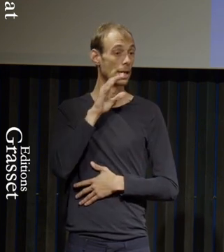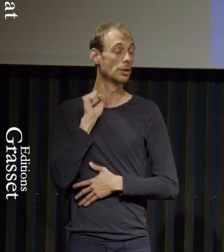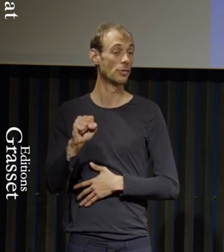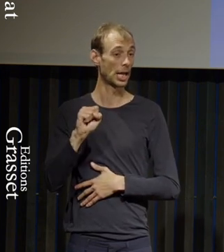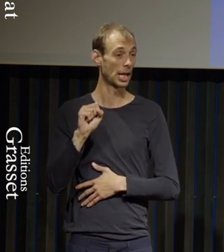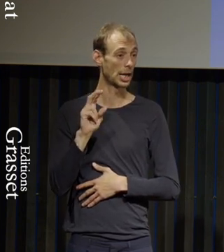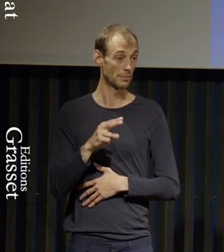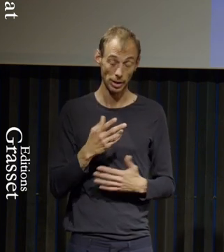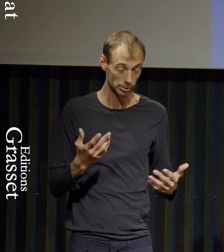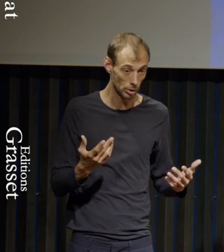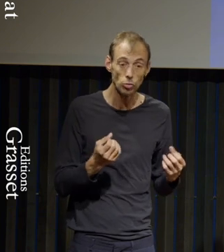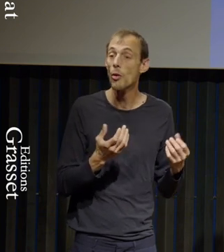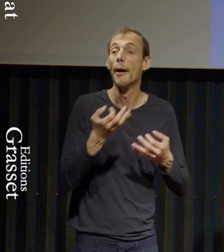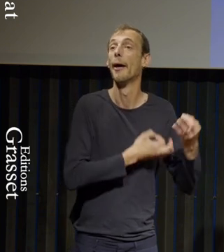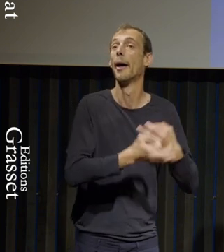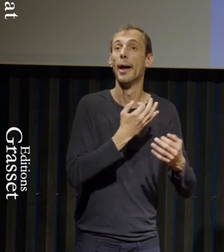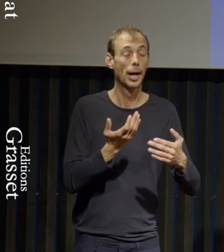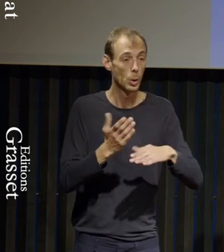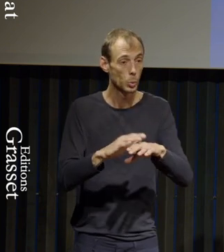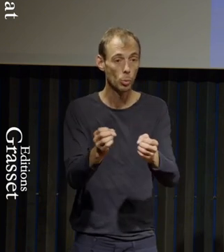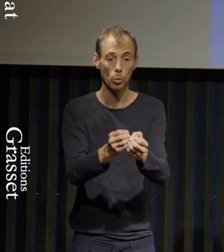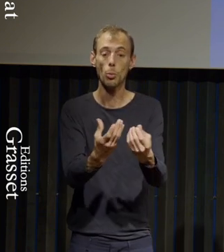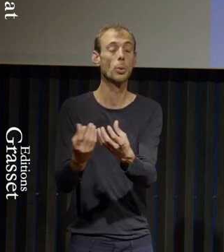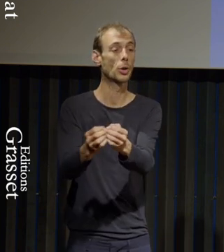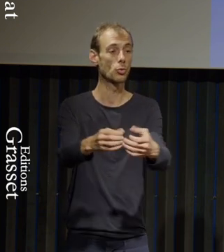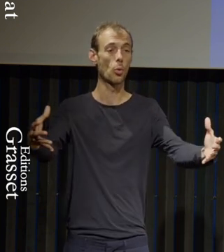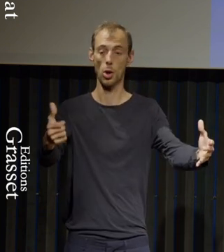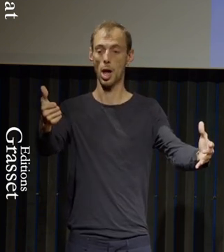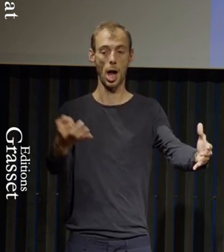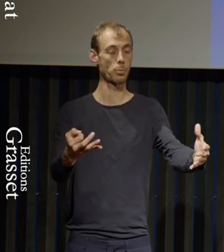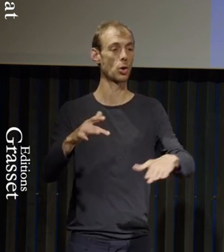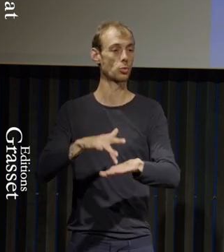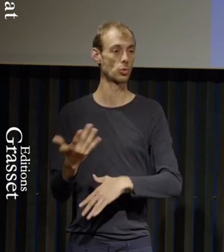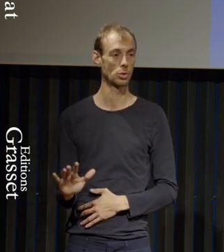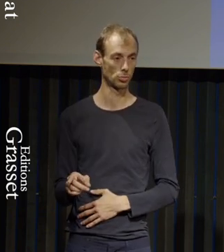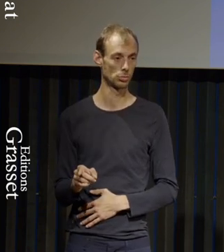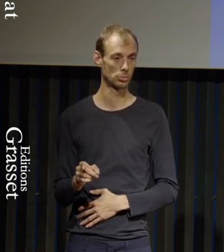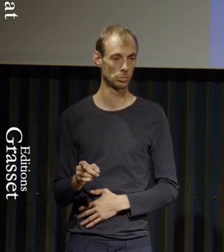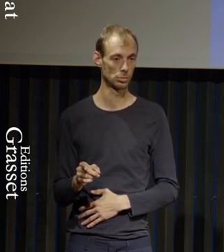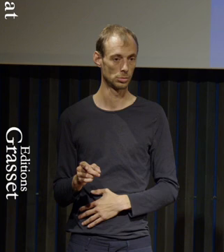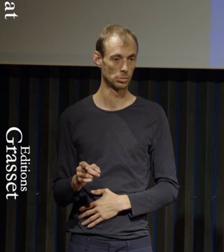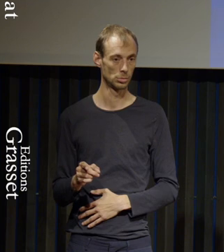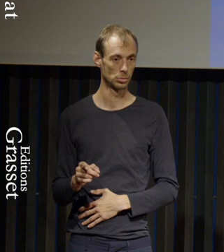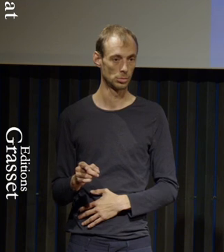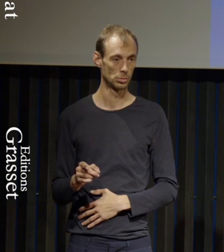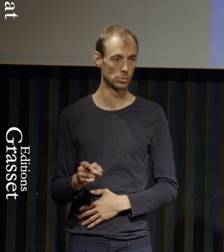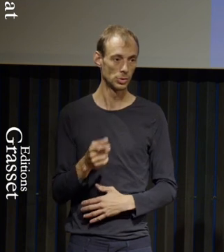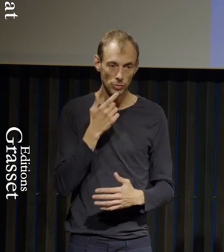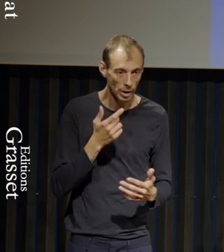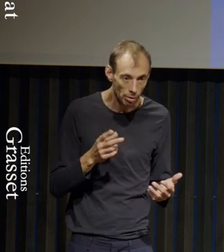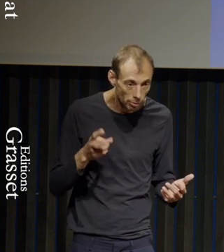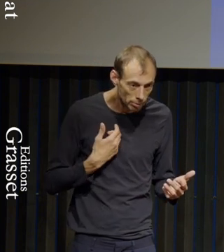générale. Et on y reviendra tout à l'heure, c'est à peu près à la même fréquence sous toutes les latitudes et toutes les longitudes, ce qui est en soi